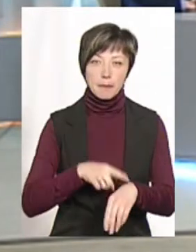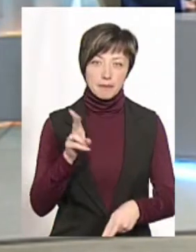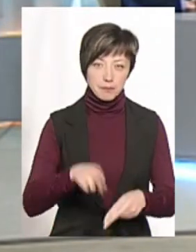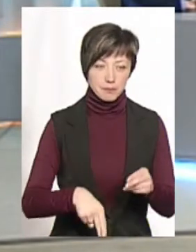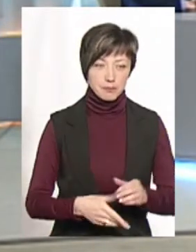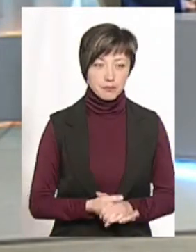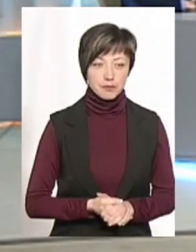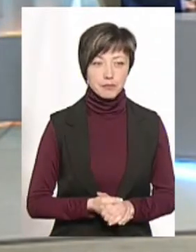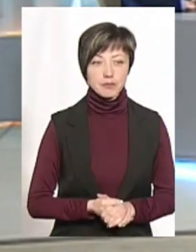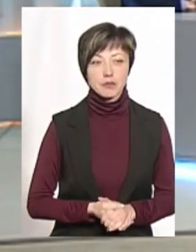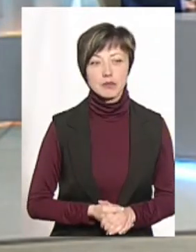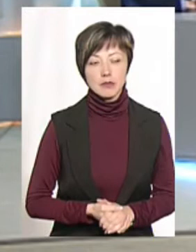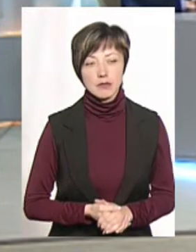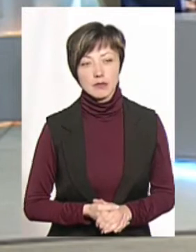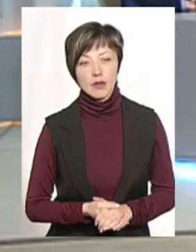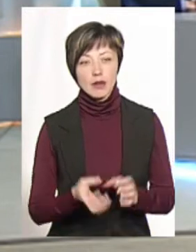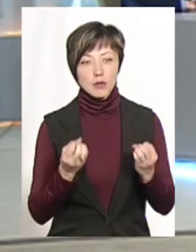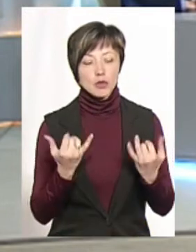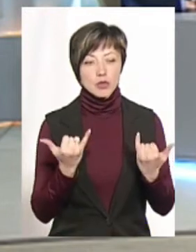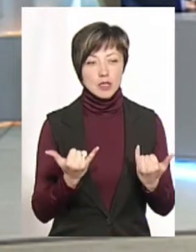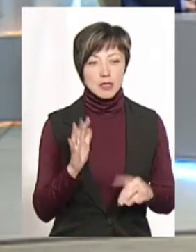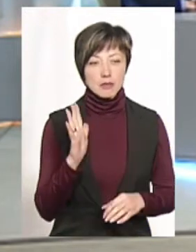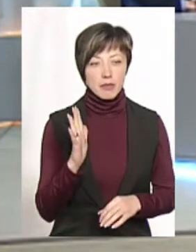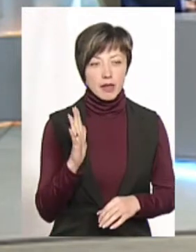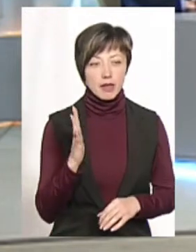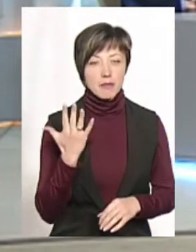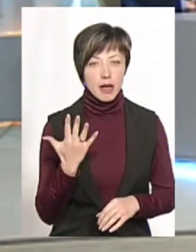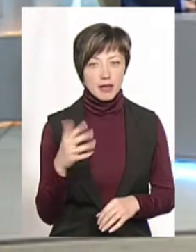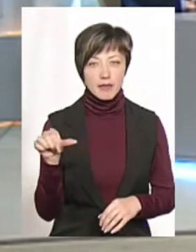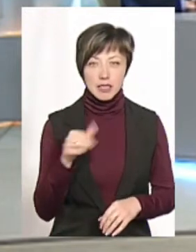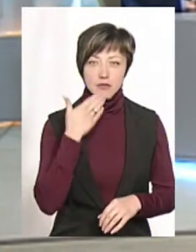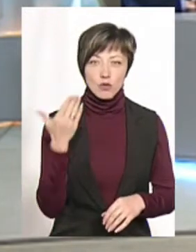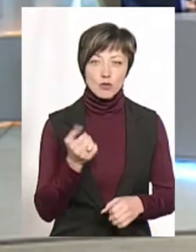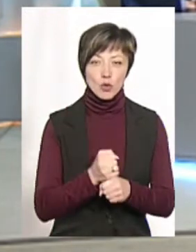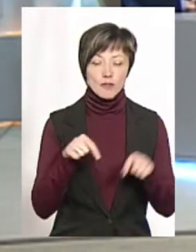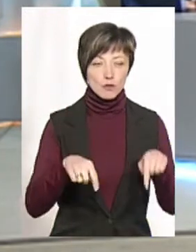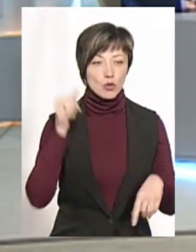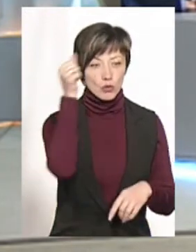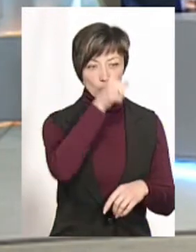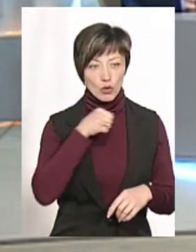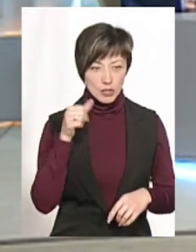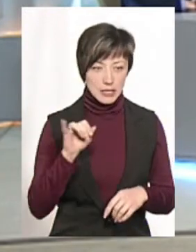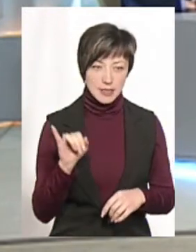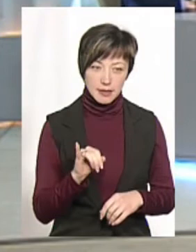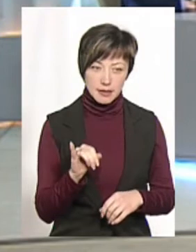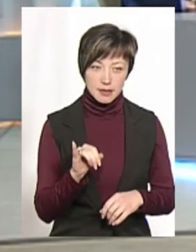добігатиме кінця. А просто зараз маєте 5 хвилин для того, щоб відзвітувати про зроблене у цьому році